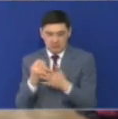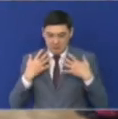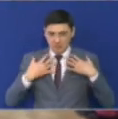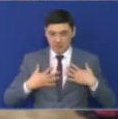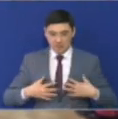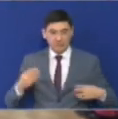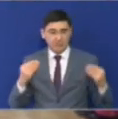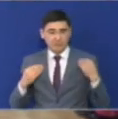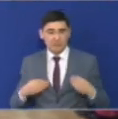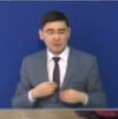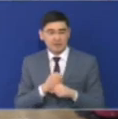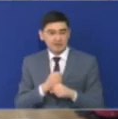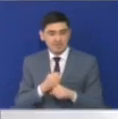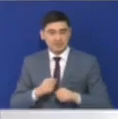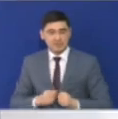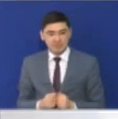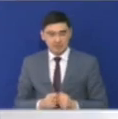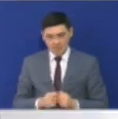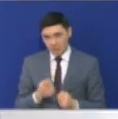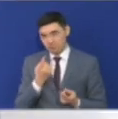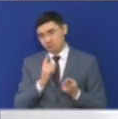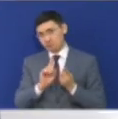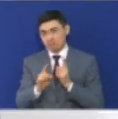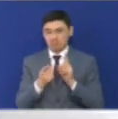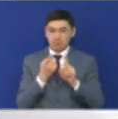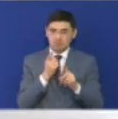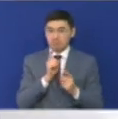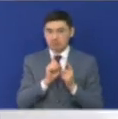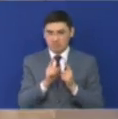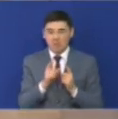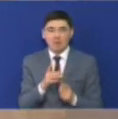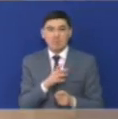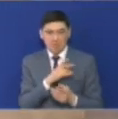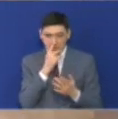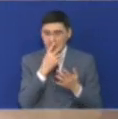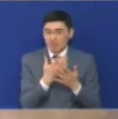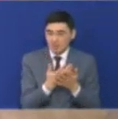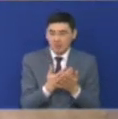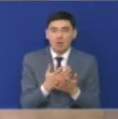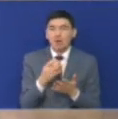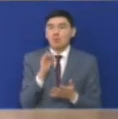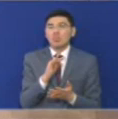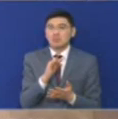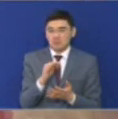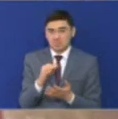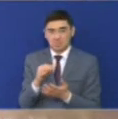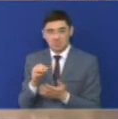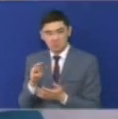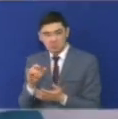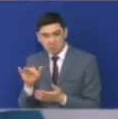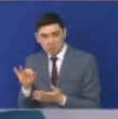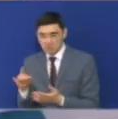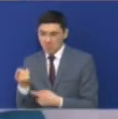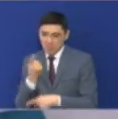новую жизнь старым вещам. Ученики продемонстрировали свои поделки из твердобытовых отходов и рассказали о важности вторичного использования